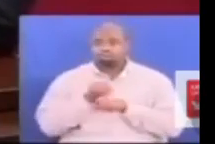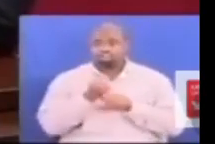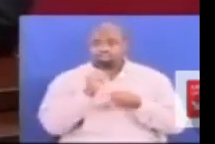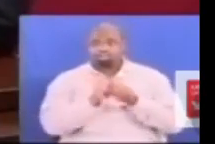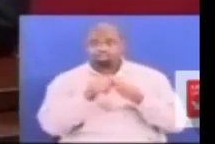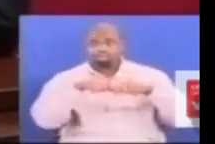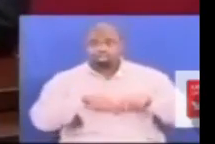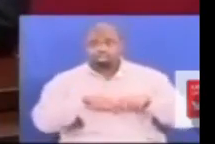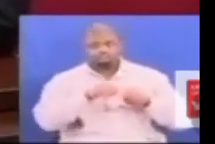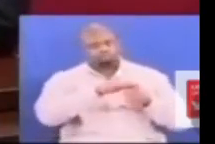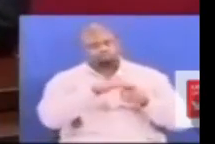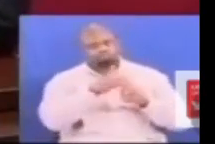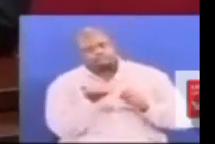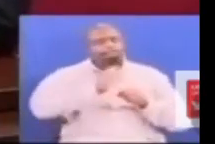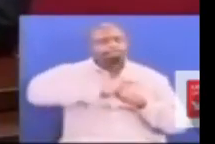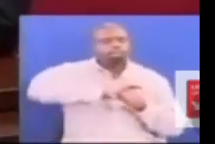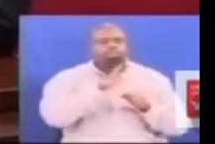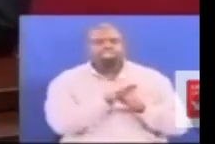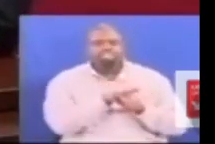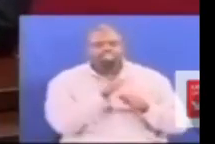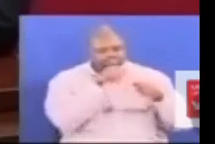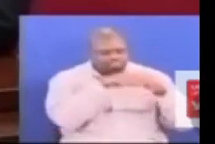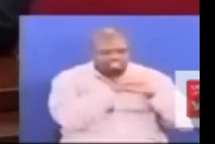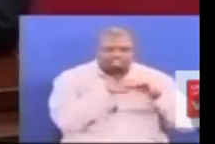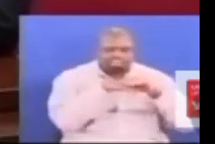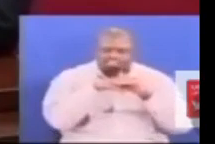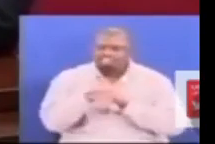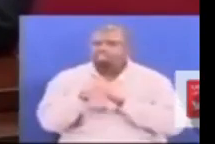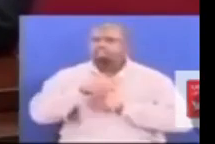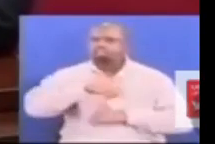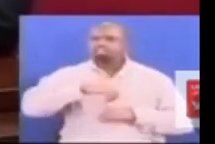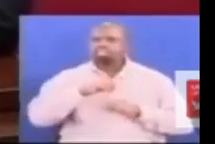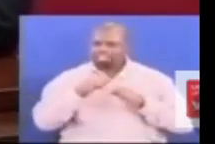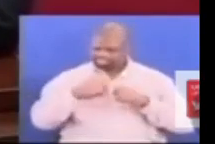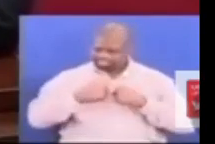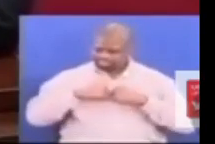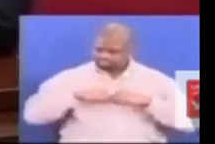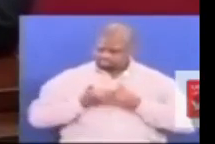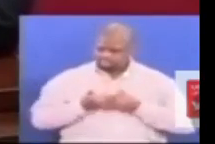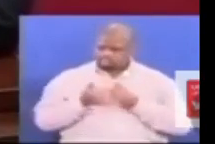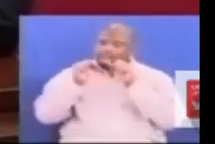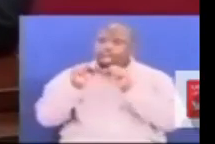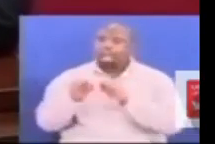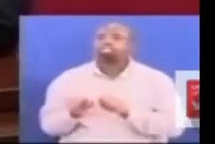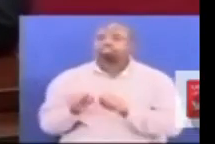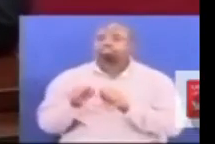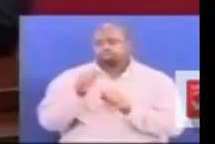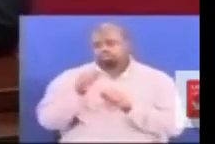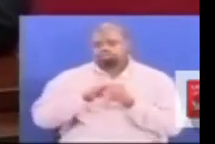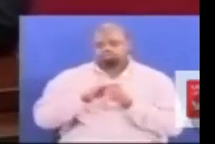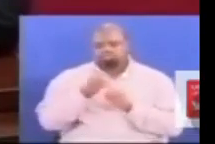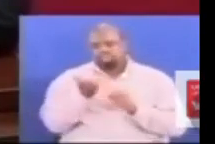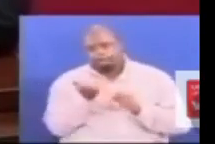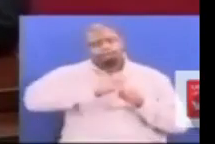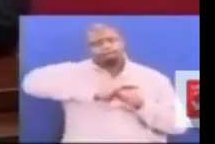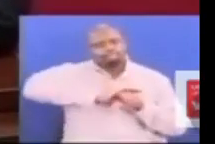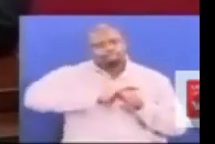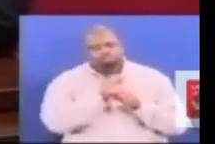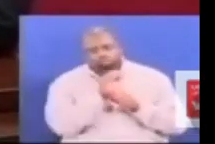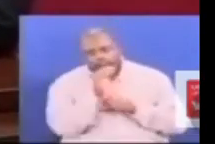haya wanatumia mbinu nyingi za kujificha. Kwa na sisi lazima tutumie mbinu zetu za kutambua hao waliotenda matendo hayo katika kila